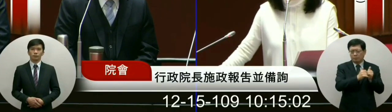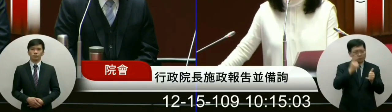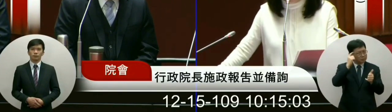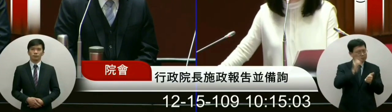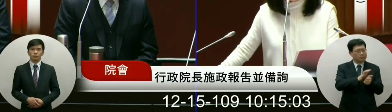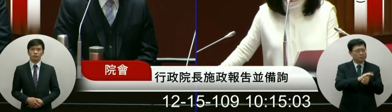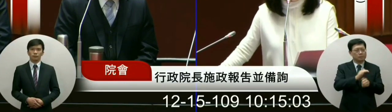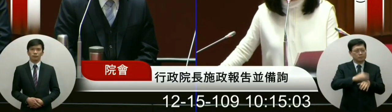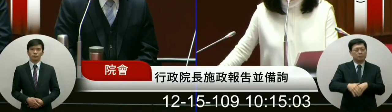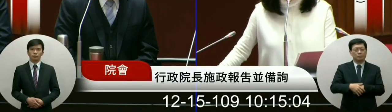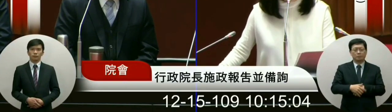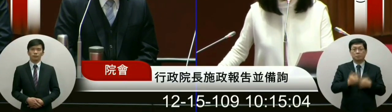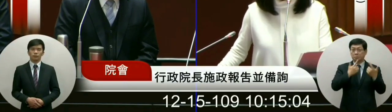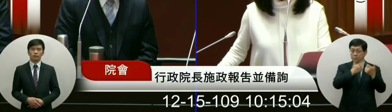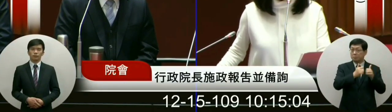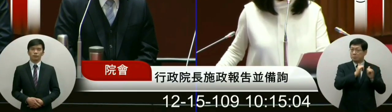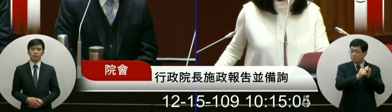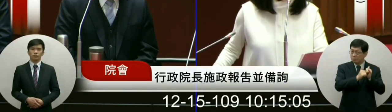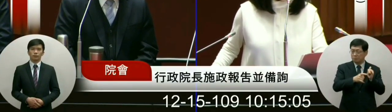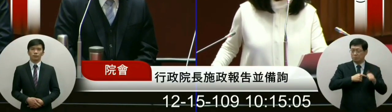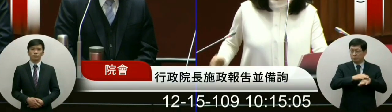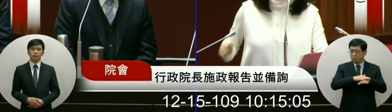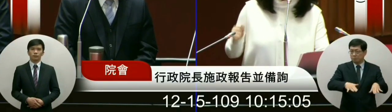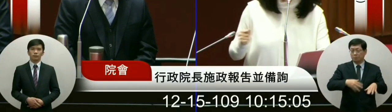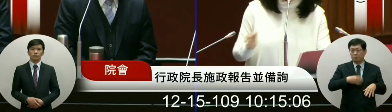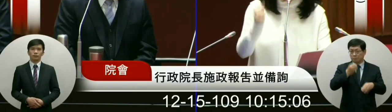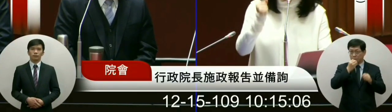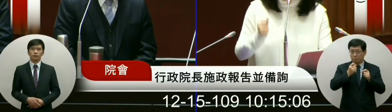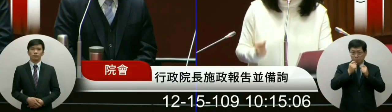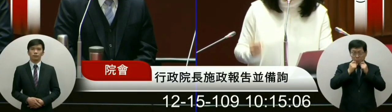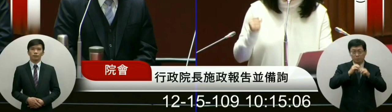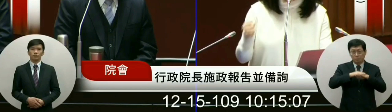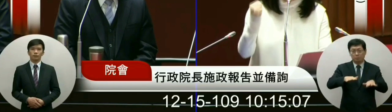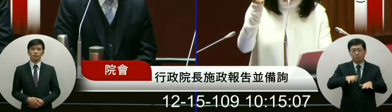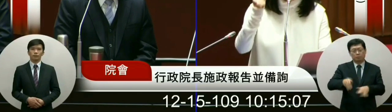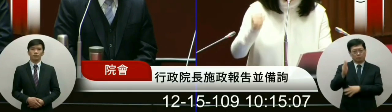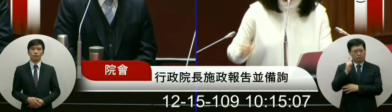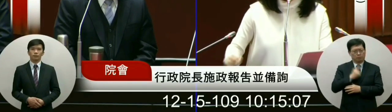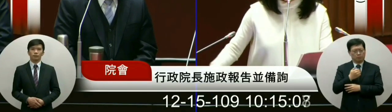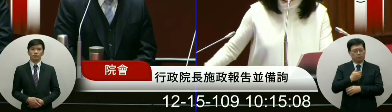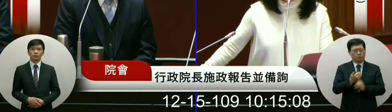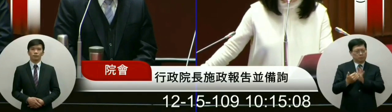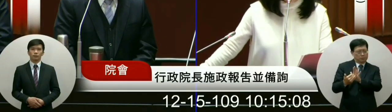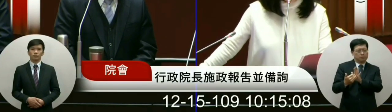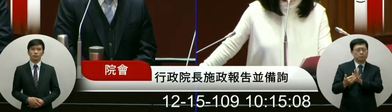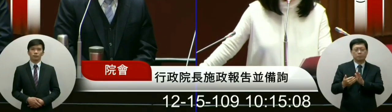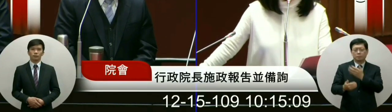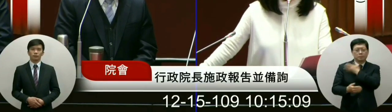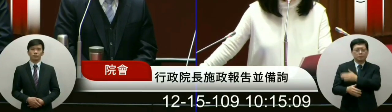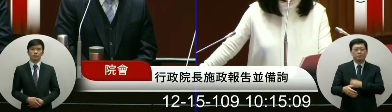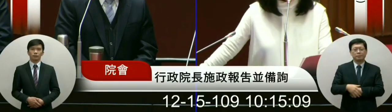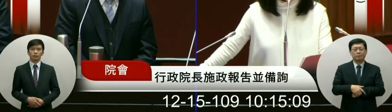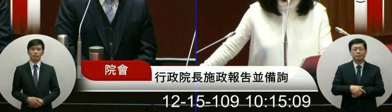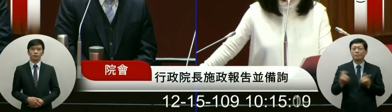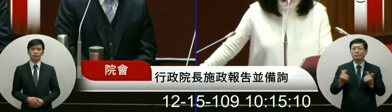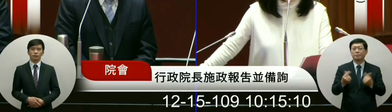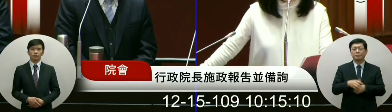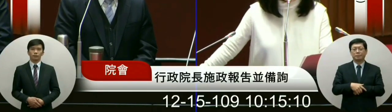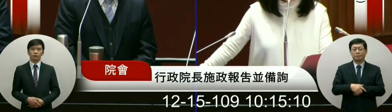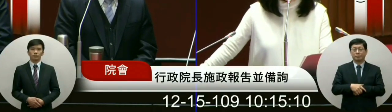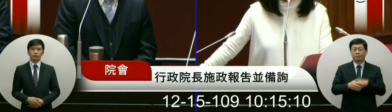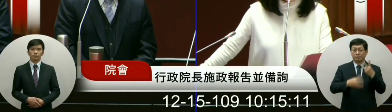量，为了民意，为了国民的健康，多少政府要顶住国际的压力。比如